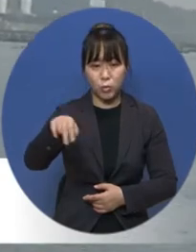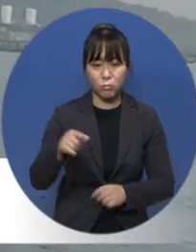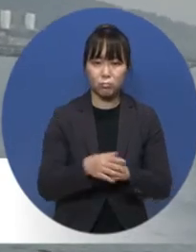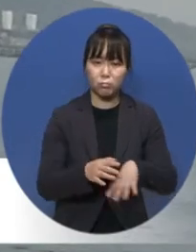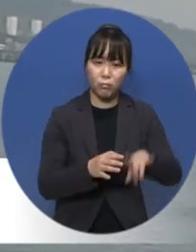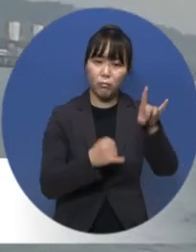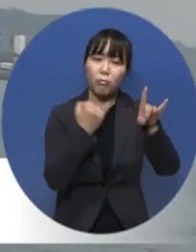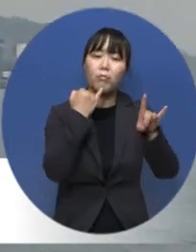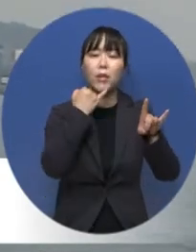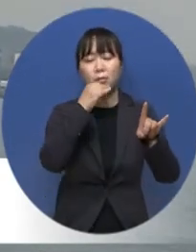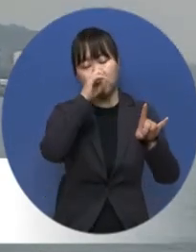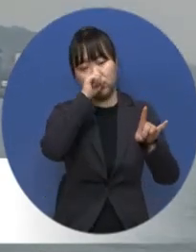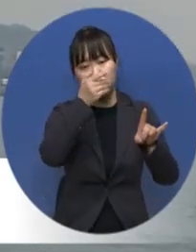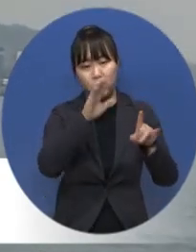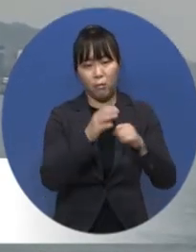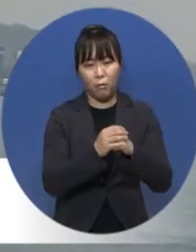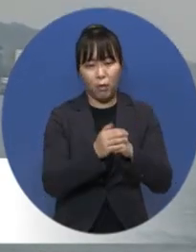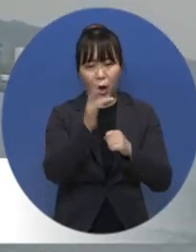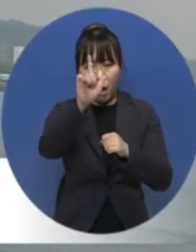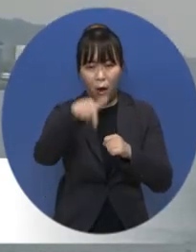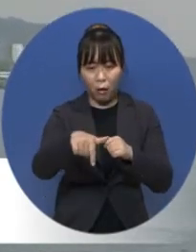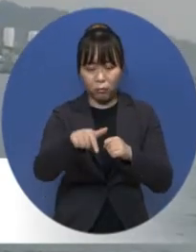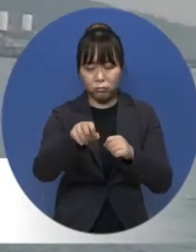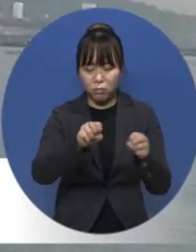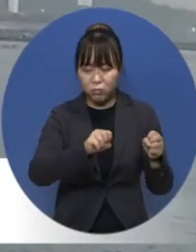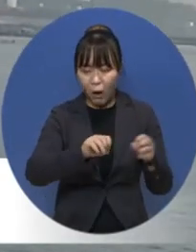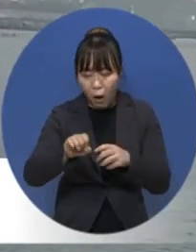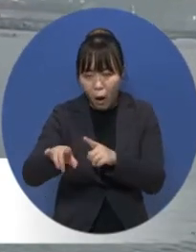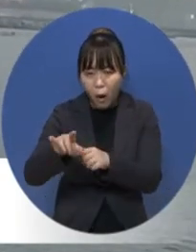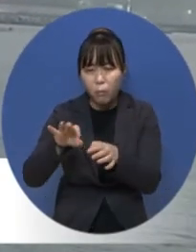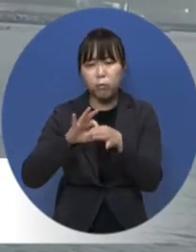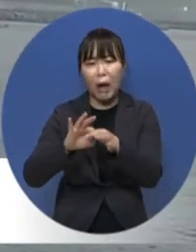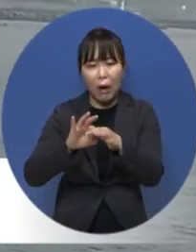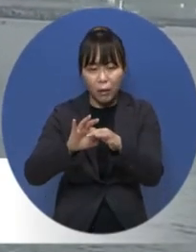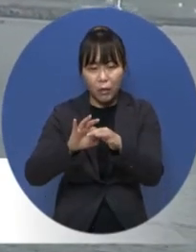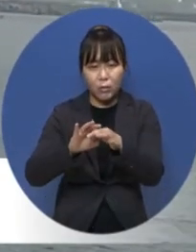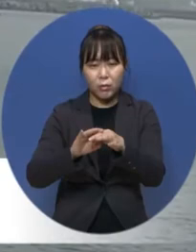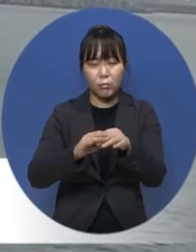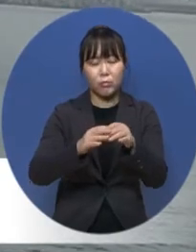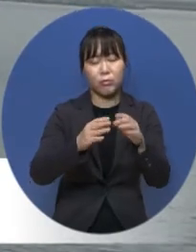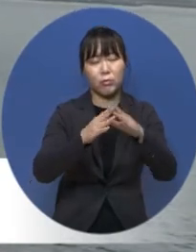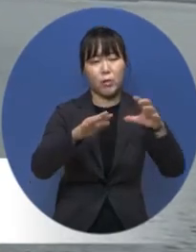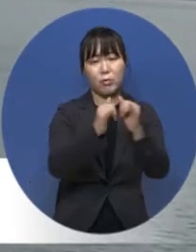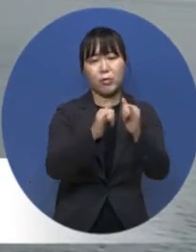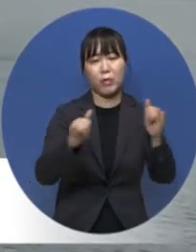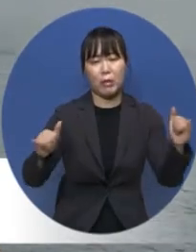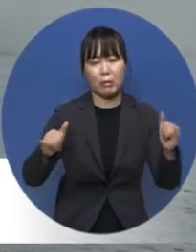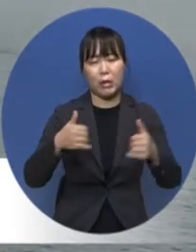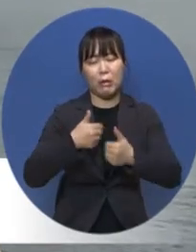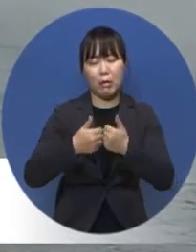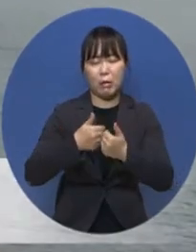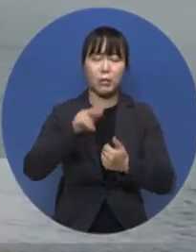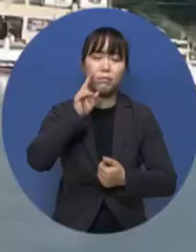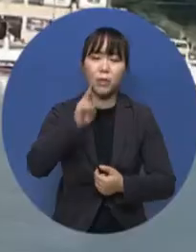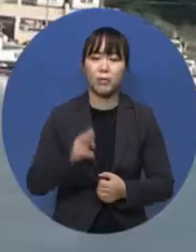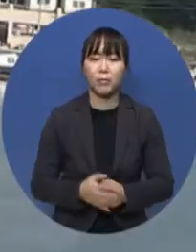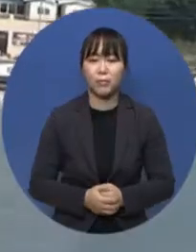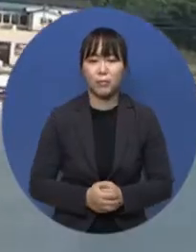지금은 핵폐기물 관계로 주민과의 갈등이 심각한